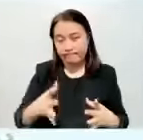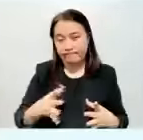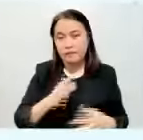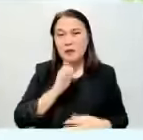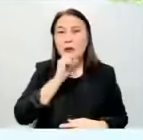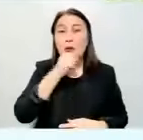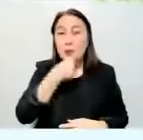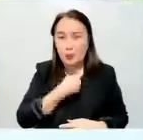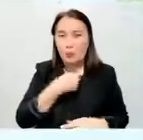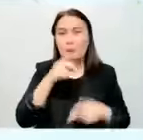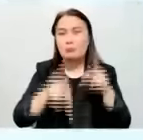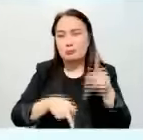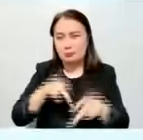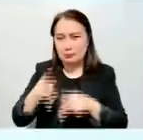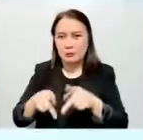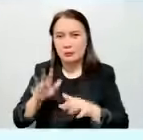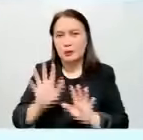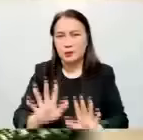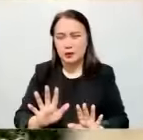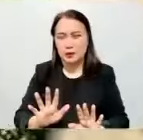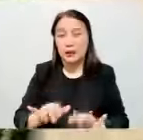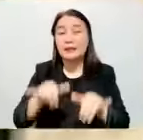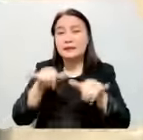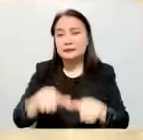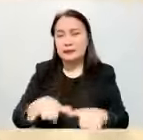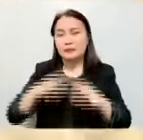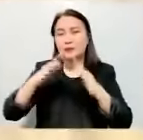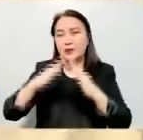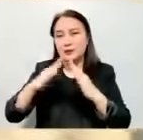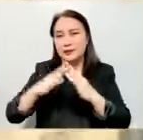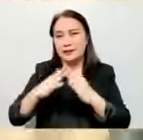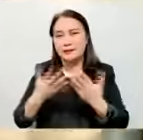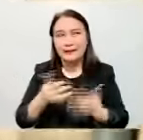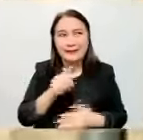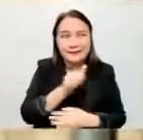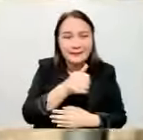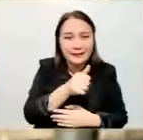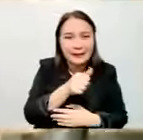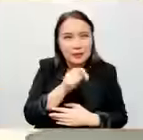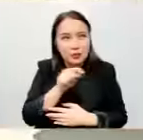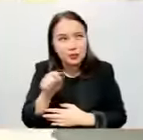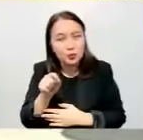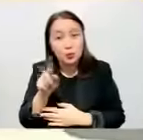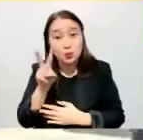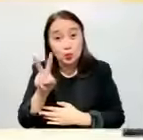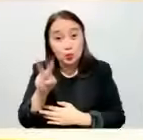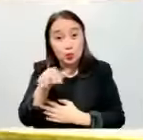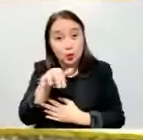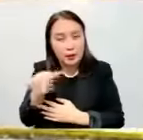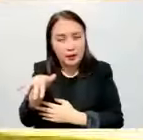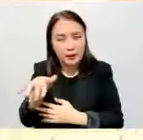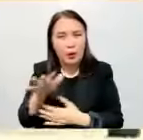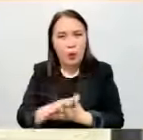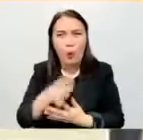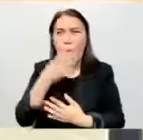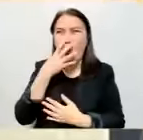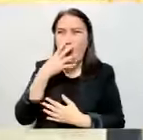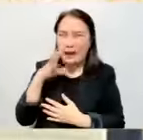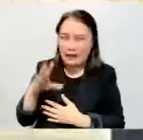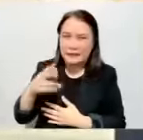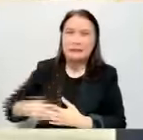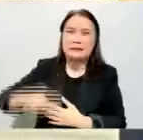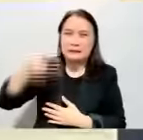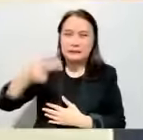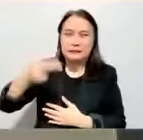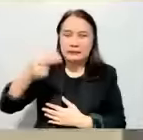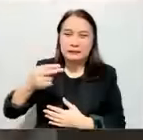Kaya dapat iwasan mo nang lumabas ng bahay mula alas 10 ng umaga hanggang alas 2 ng hapon kung kailan matindi ang sikat ng araw.